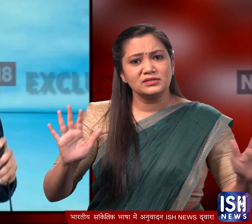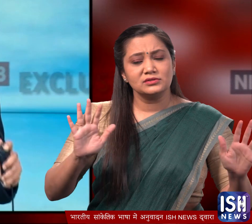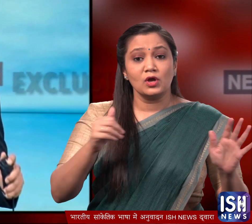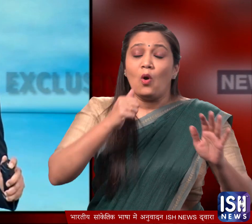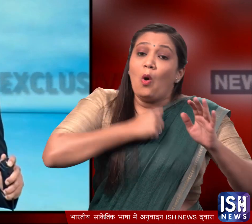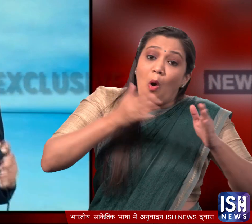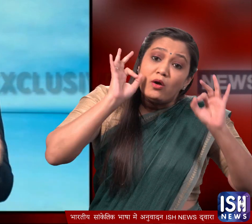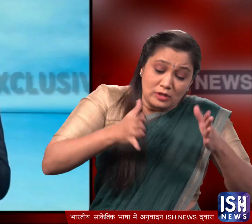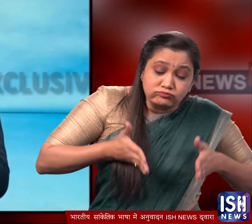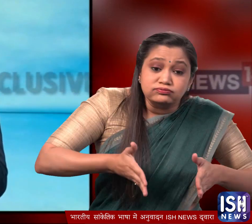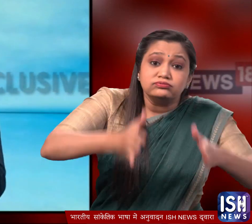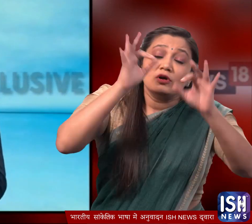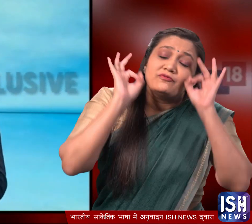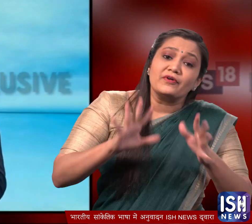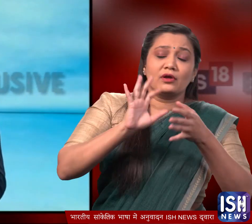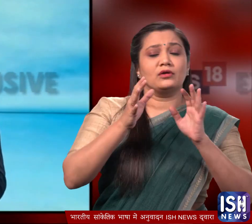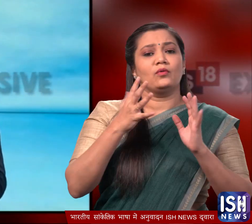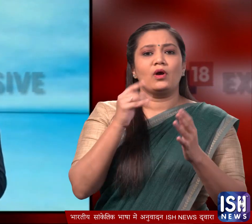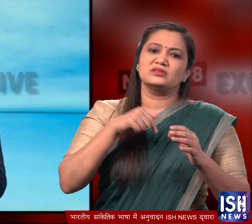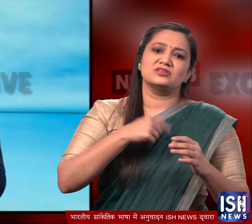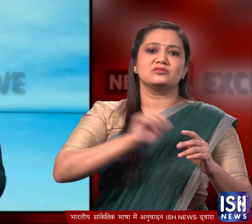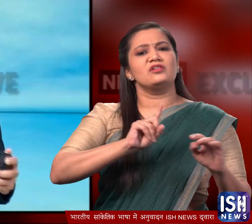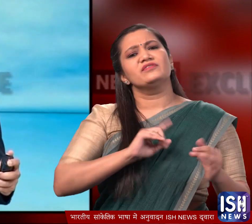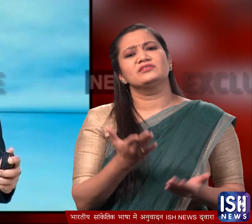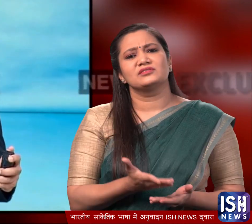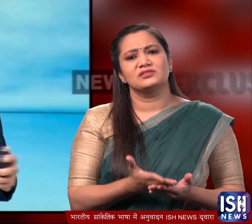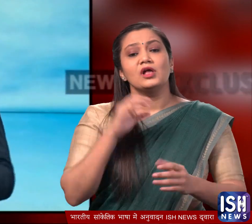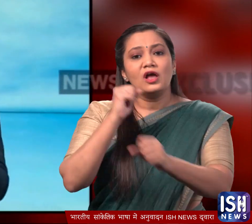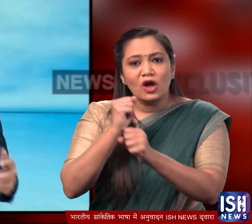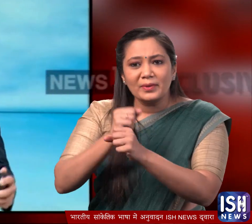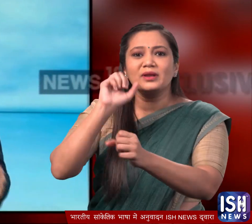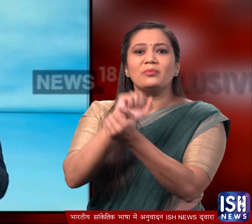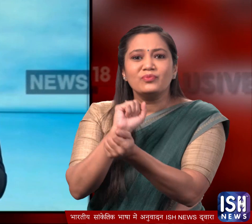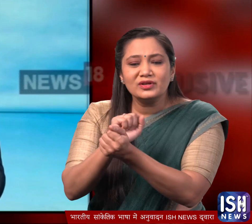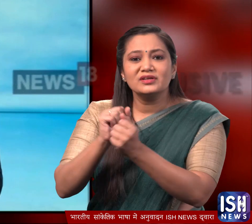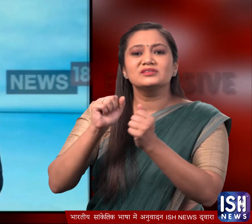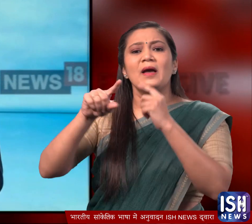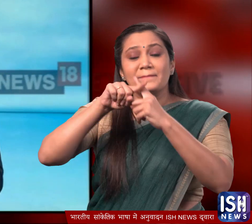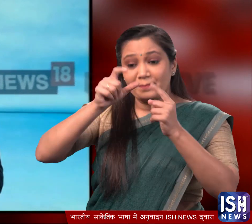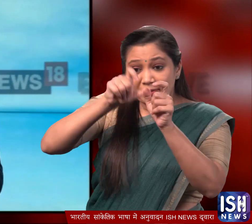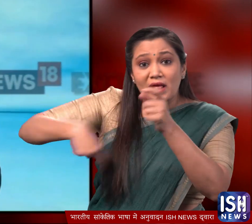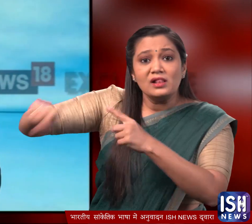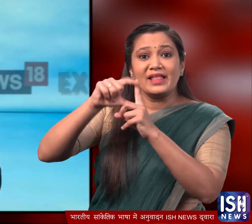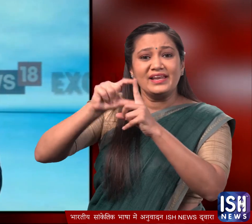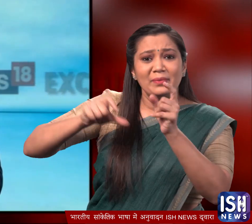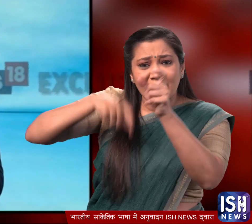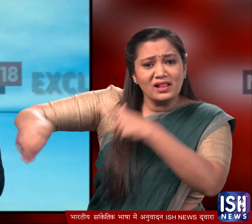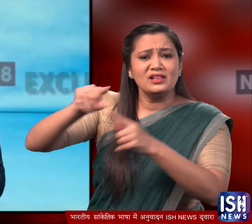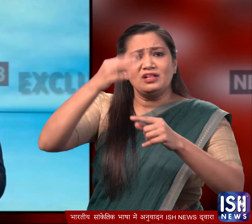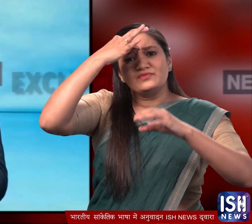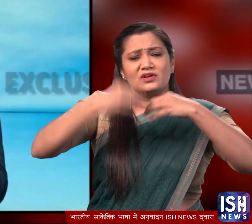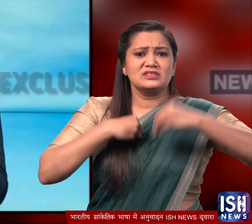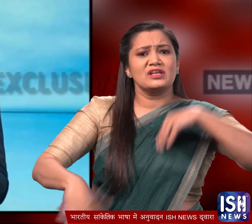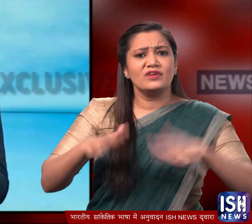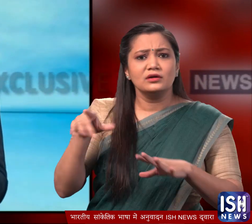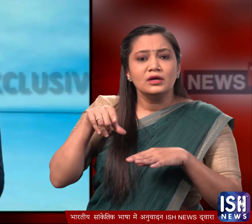है, वो भी अपने तय किए हुए रूट पर। अब ये मनमानी हुई, जिससे सरकार और पुलिस के साथ ही दिल्ली में रहने वालों की भी चिंता बढ़ गई है।